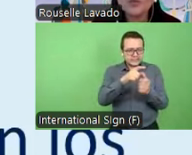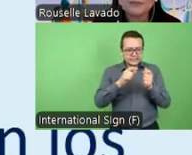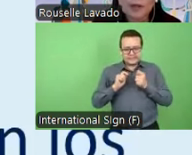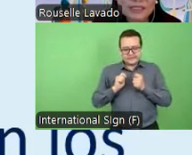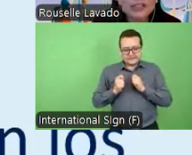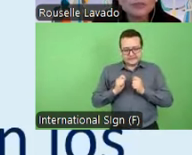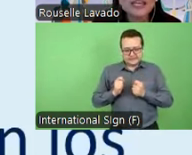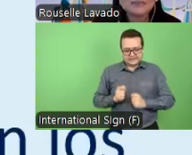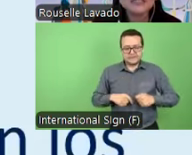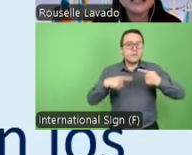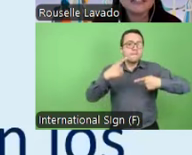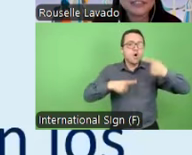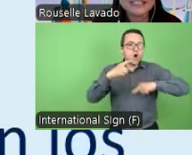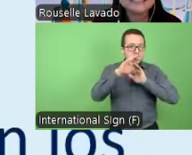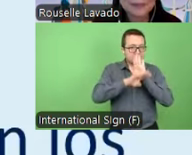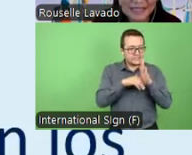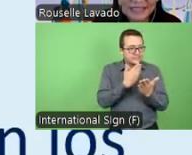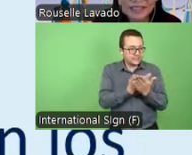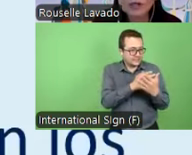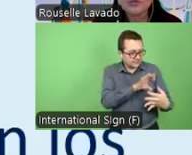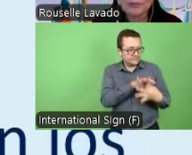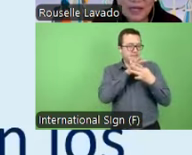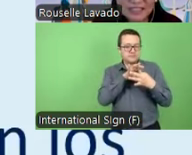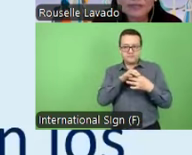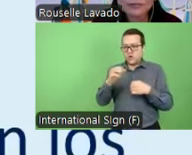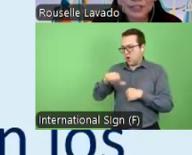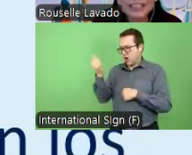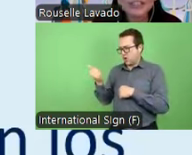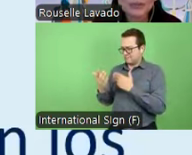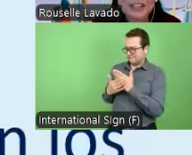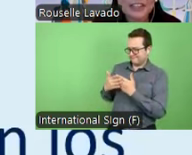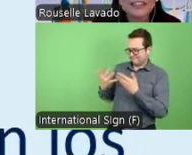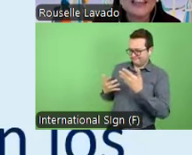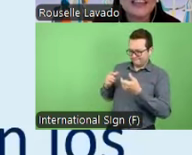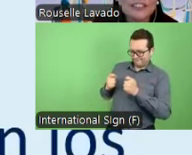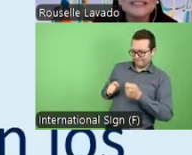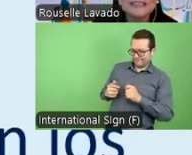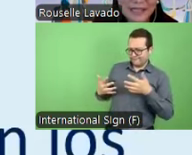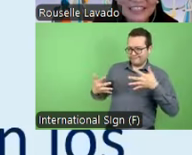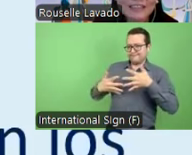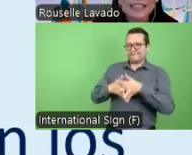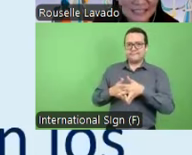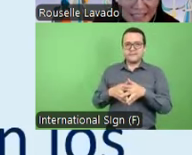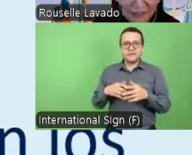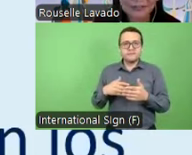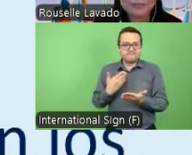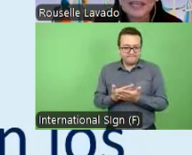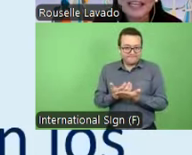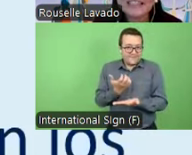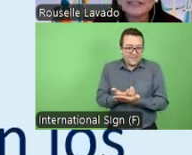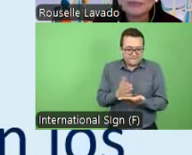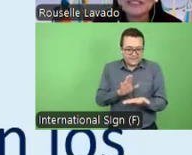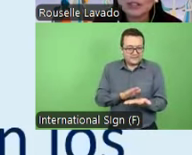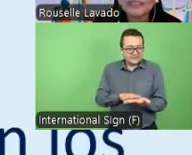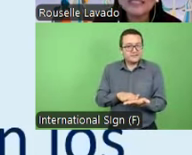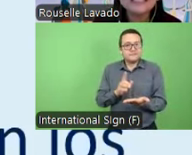sur la base d'éléments probants. Si nous voulons que les politiques soient fondées sur des données probantes, nous devons d'abord renforcer la base de